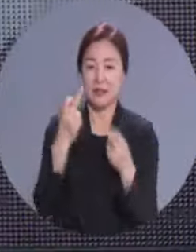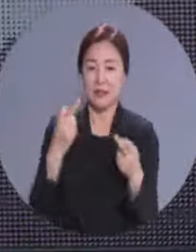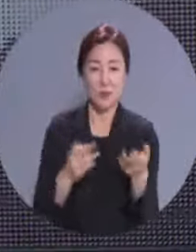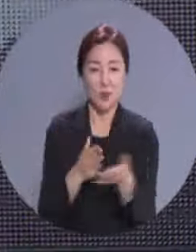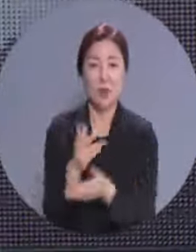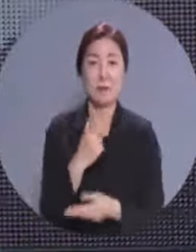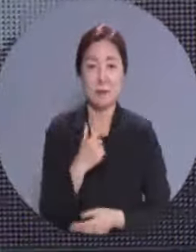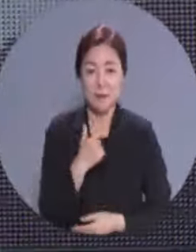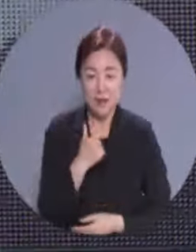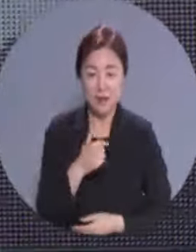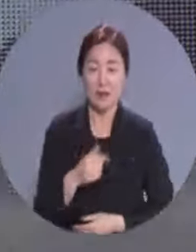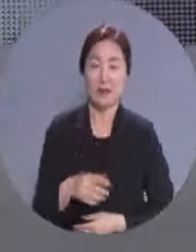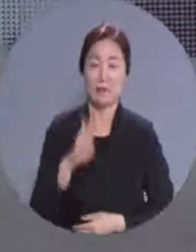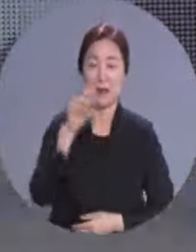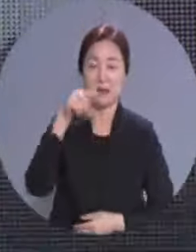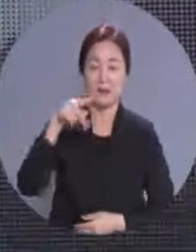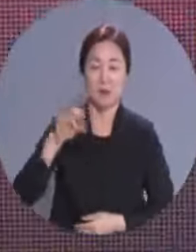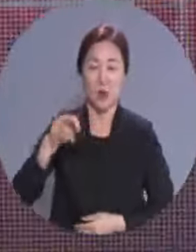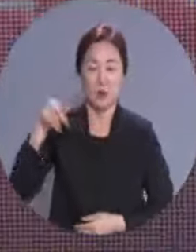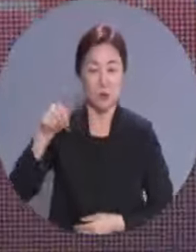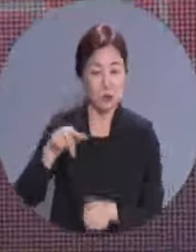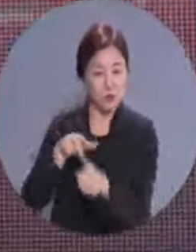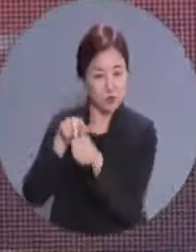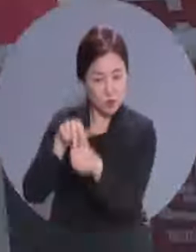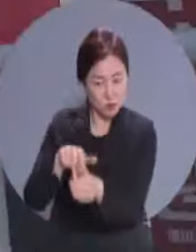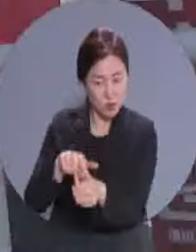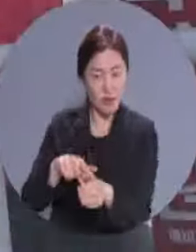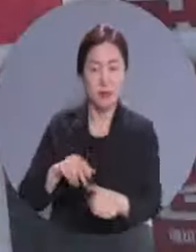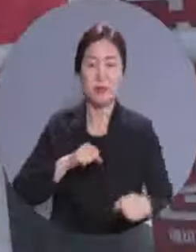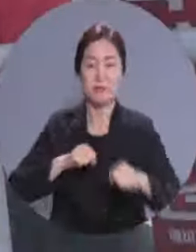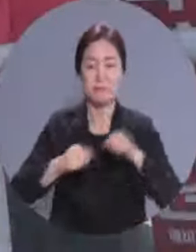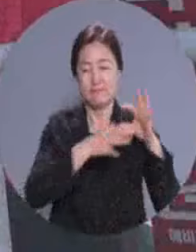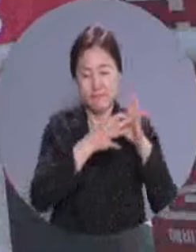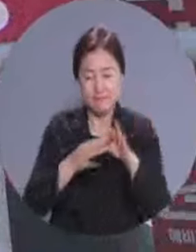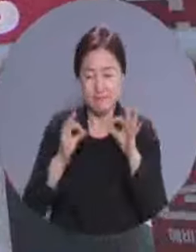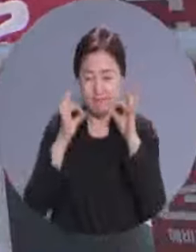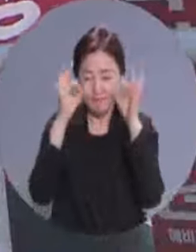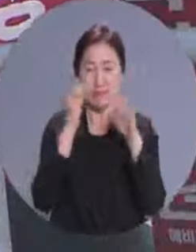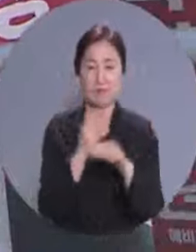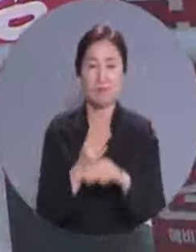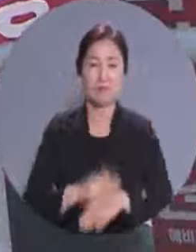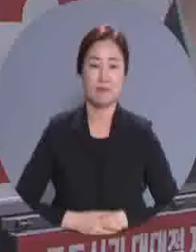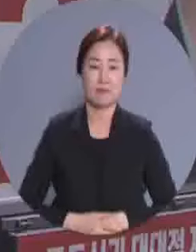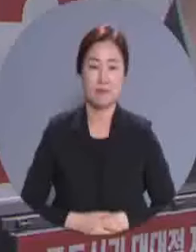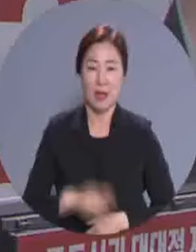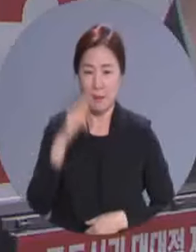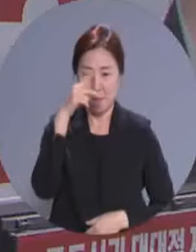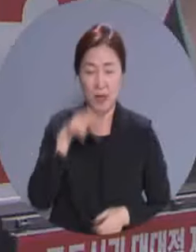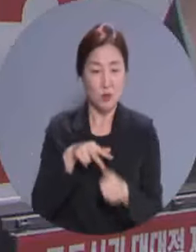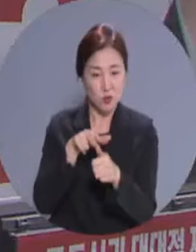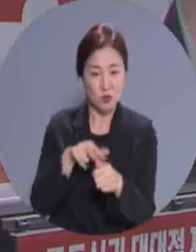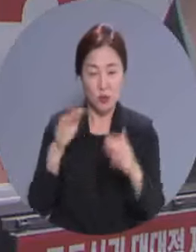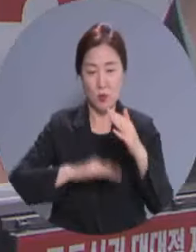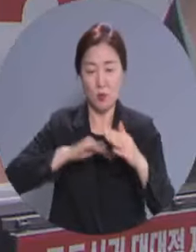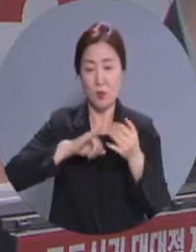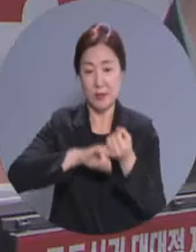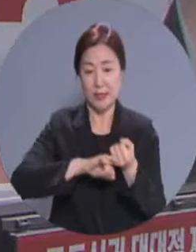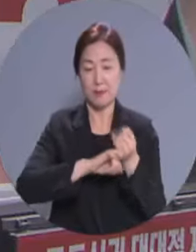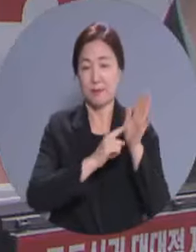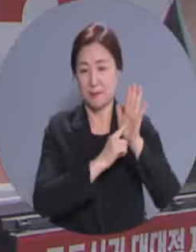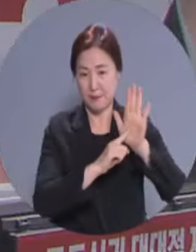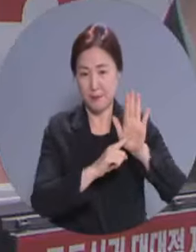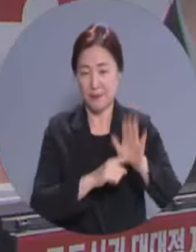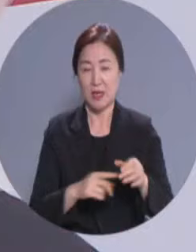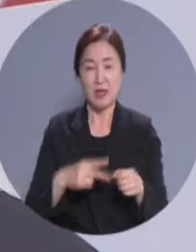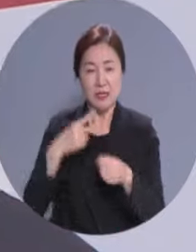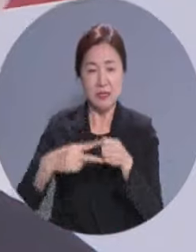분과위원장을 맡고 있는 박정숙 후보도 연일 표심 잡기에 열을 올리고 있습니다. 박 후보의 대표 공약은 2년 앞으로